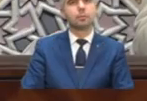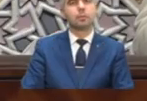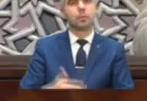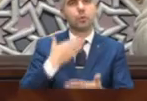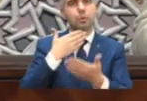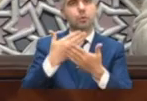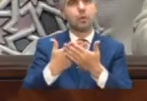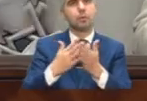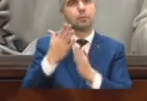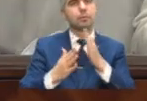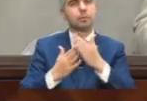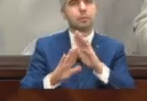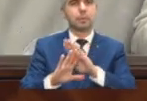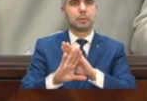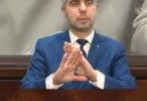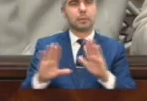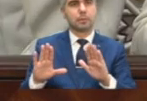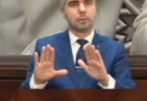للجميع.